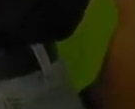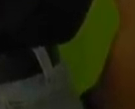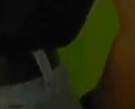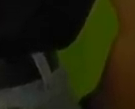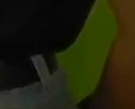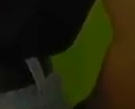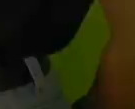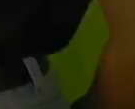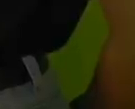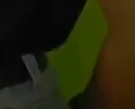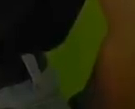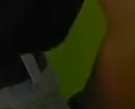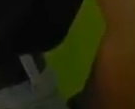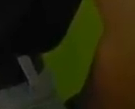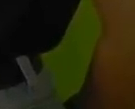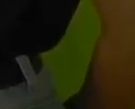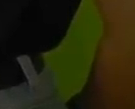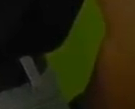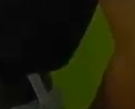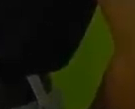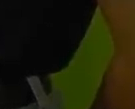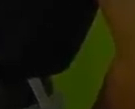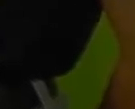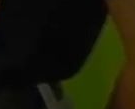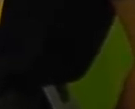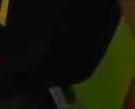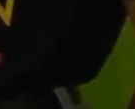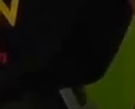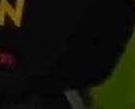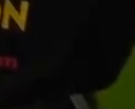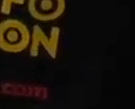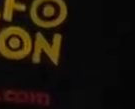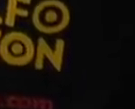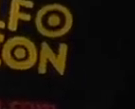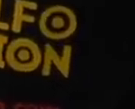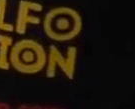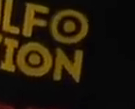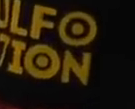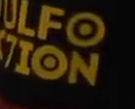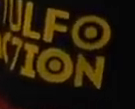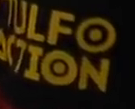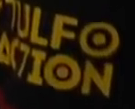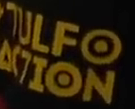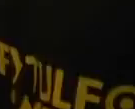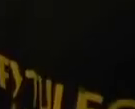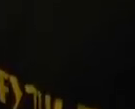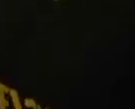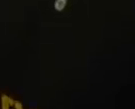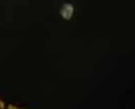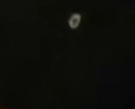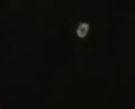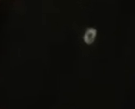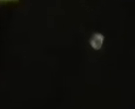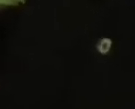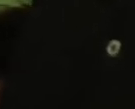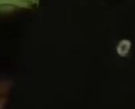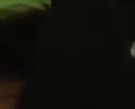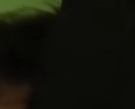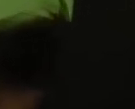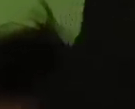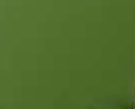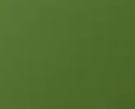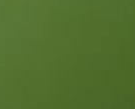akong sinukluban ng langit. Nagtiwala ka sa kanya tapos nalaman mo ganun ang ginawa niya. Napakahirap para sa akin. Siyempre yung mga anak ko,